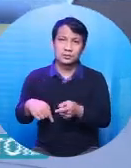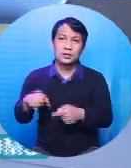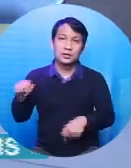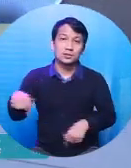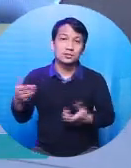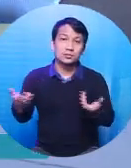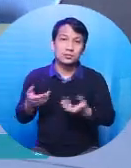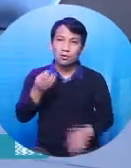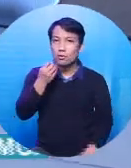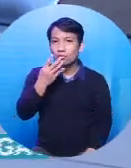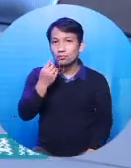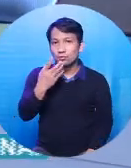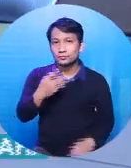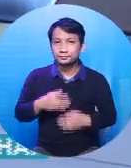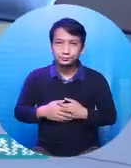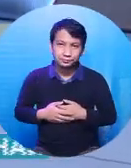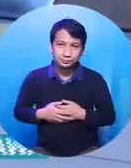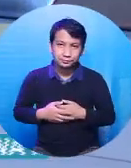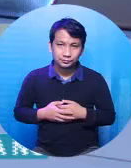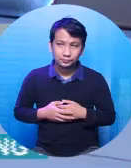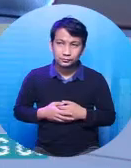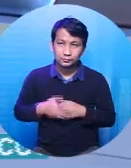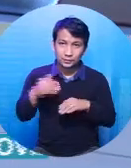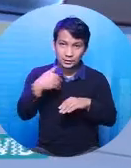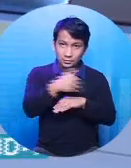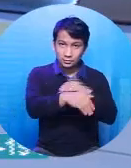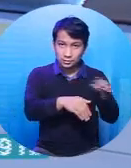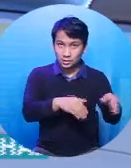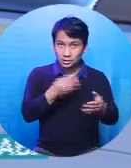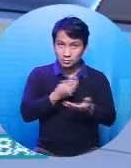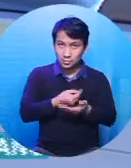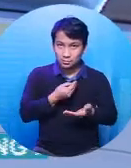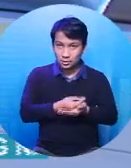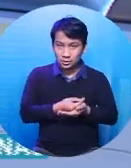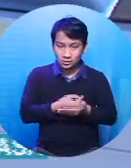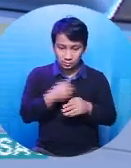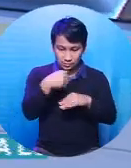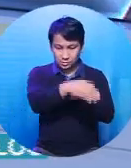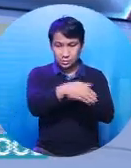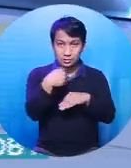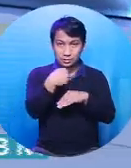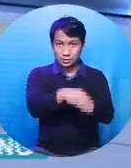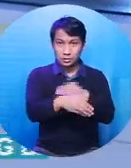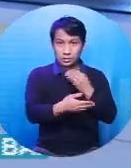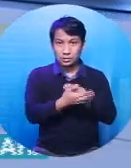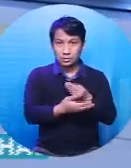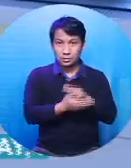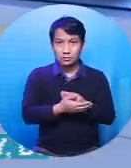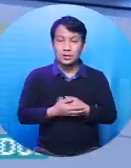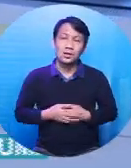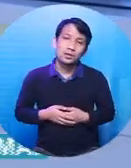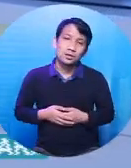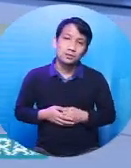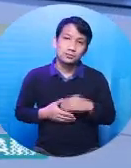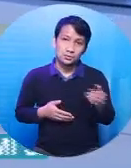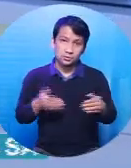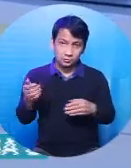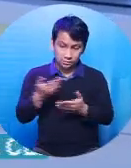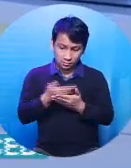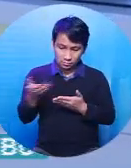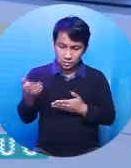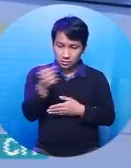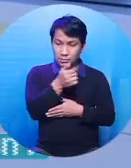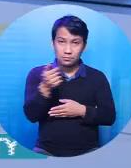Kong, sir. Okay. Nagpapadala kayo ng pera at pambili ng